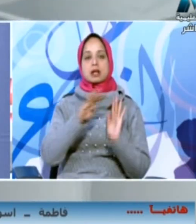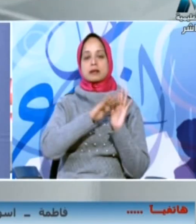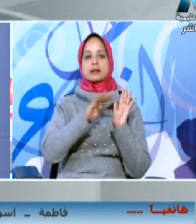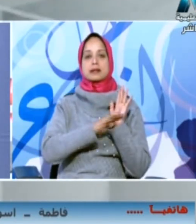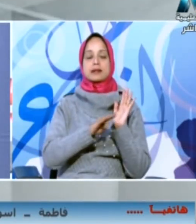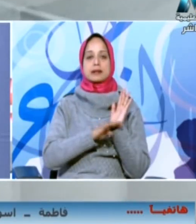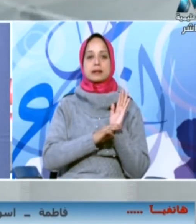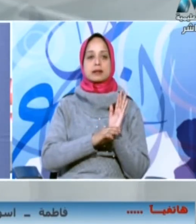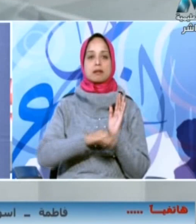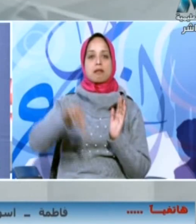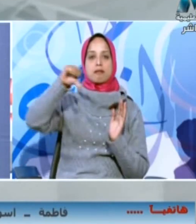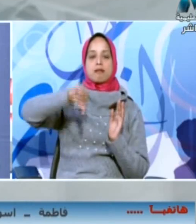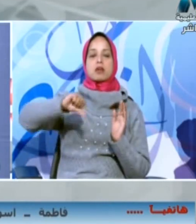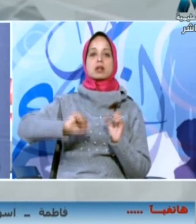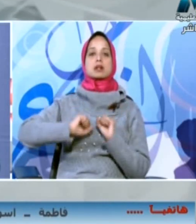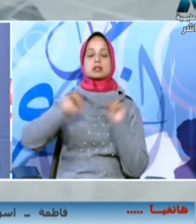فشل